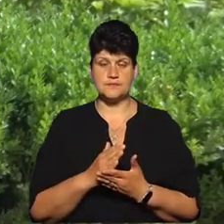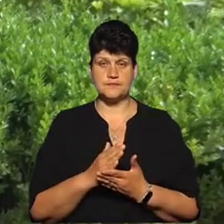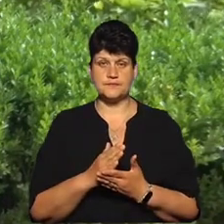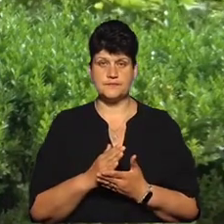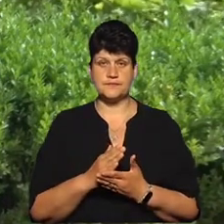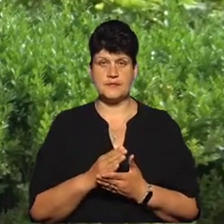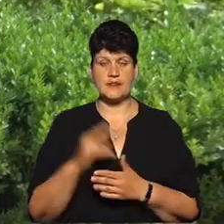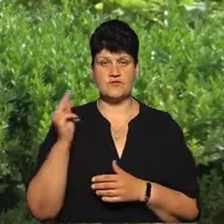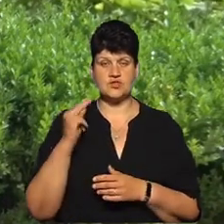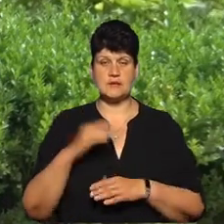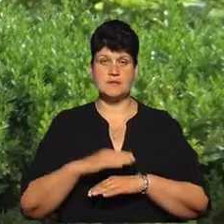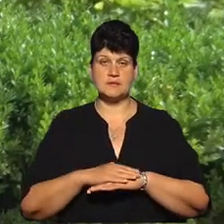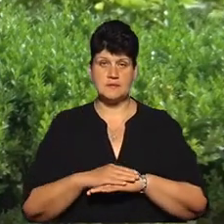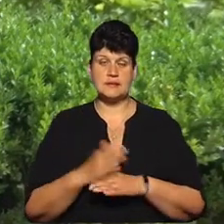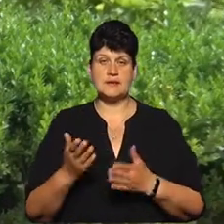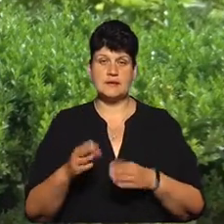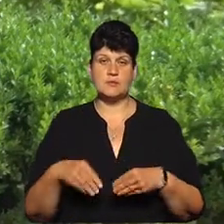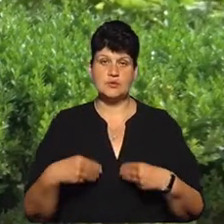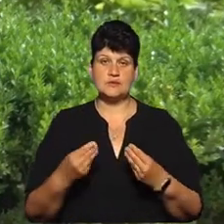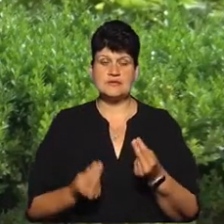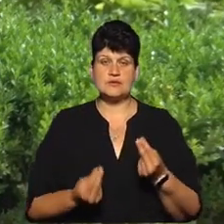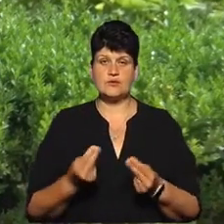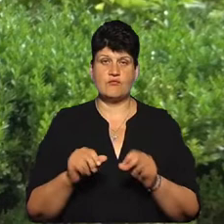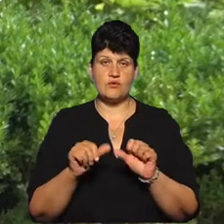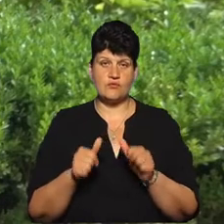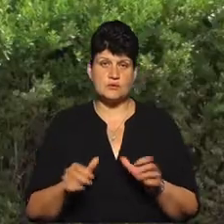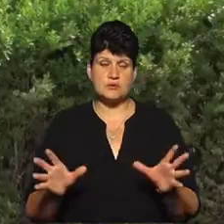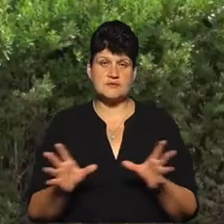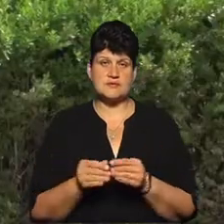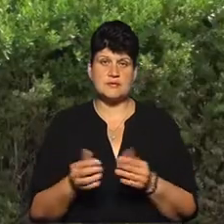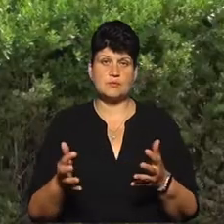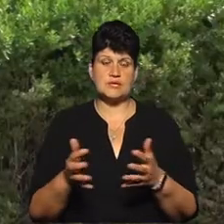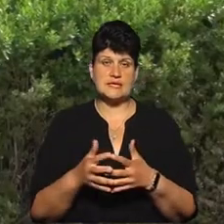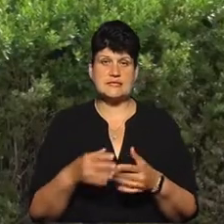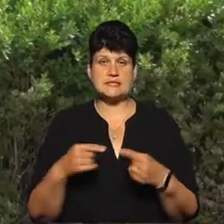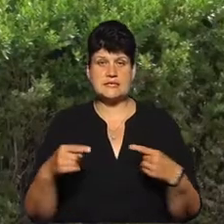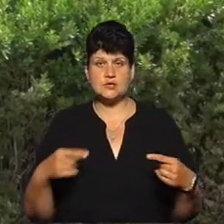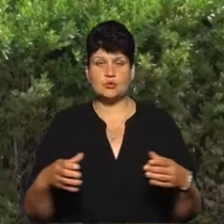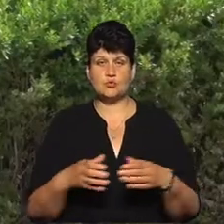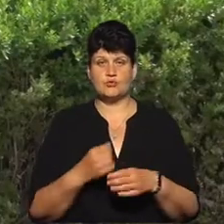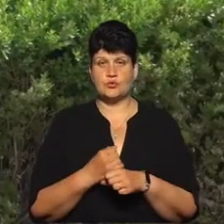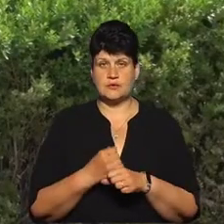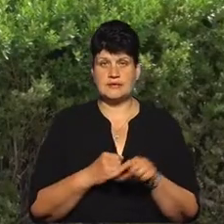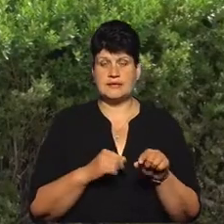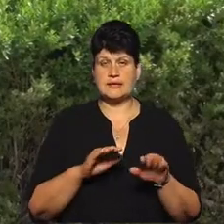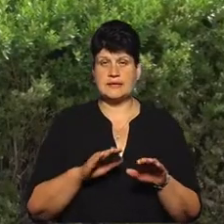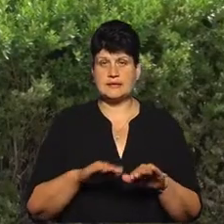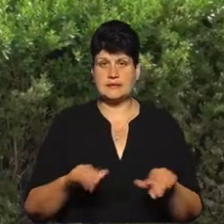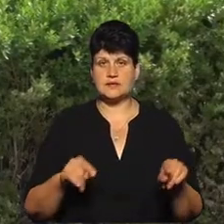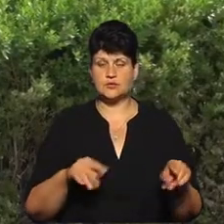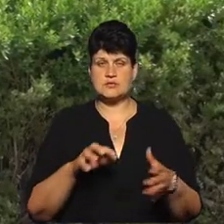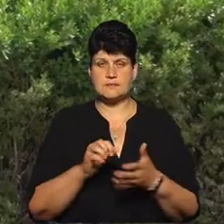але які подаються в такій ігровій формі, взаємодії з іншими, в груповій роботі. І діти тут займаються, мають дуже різні заняття,